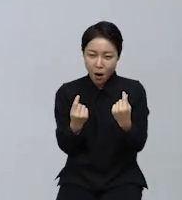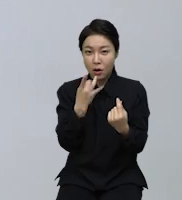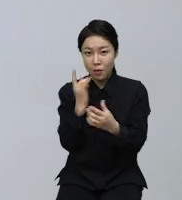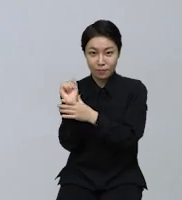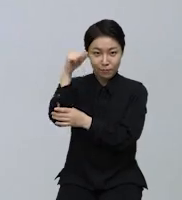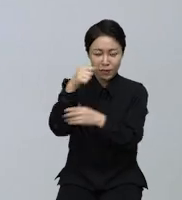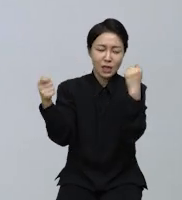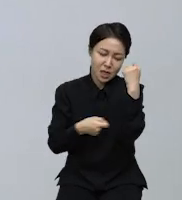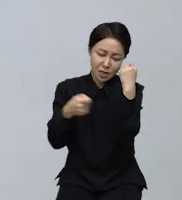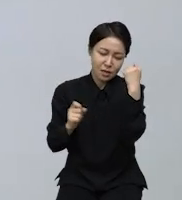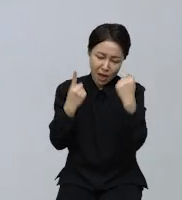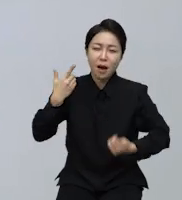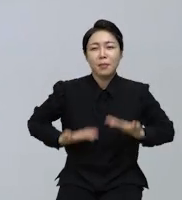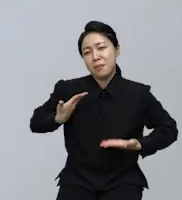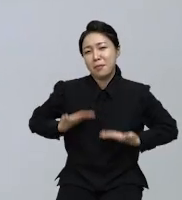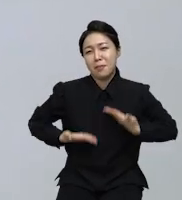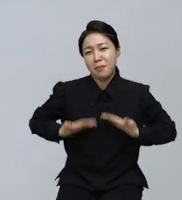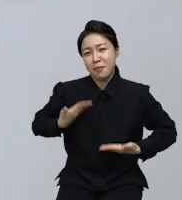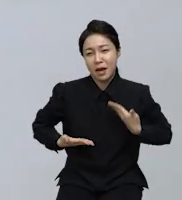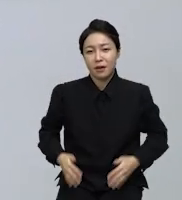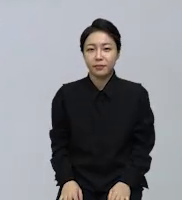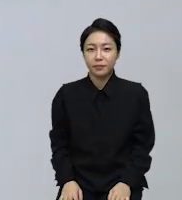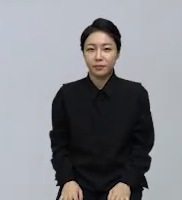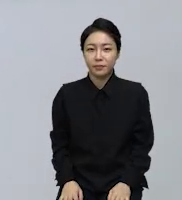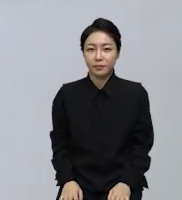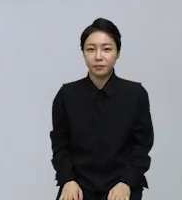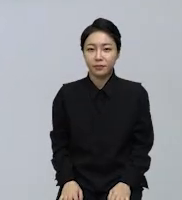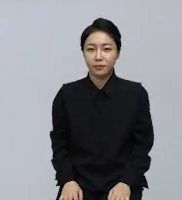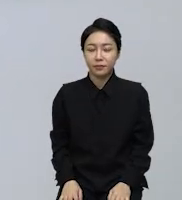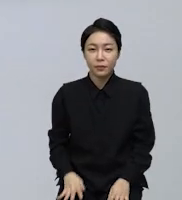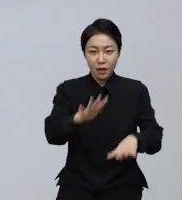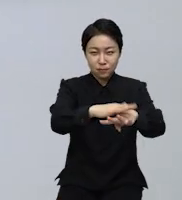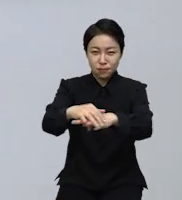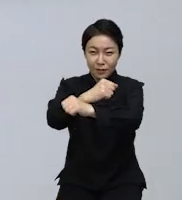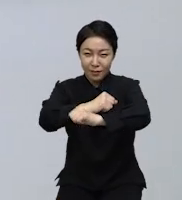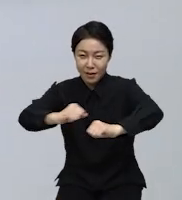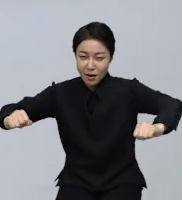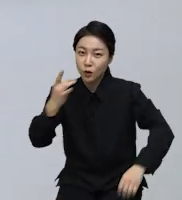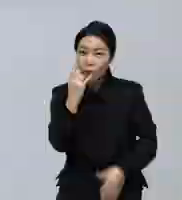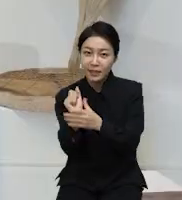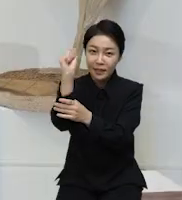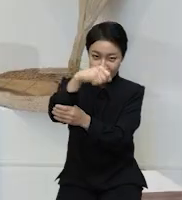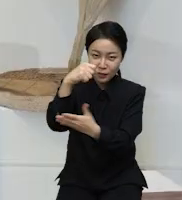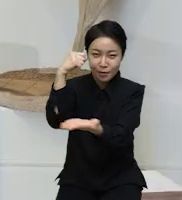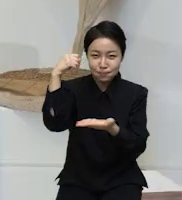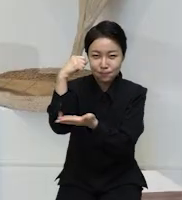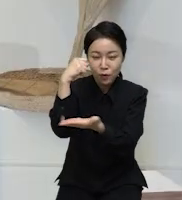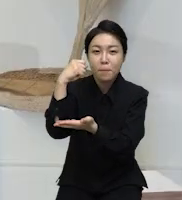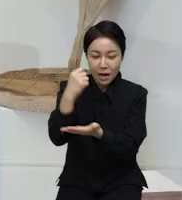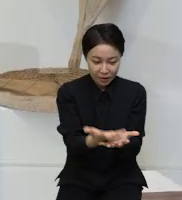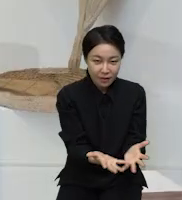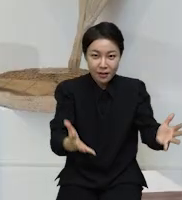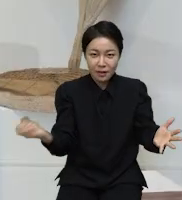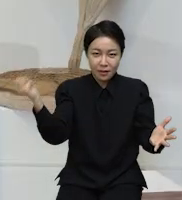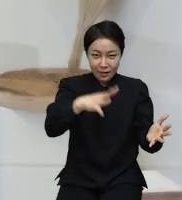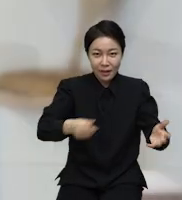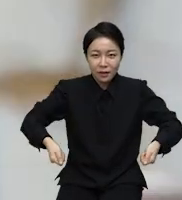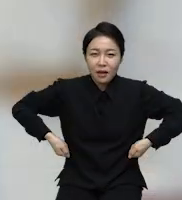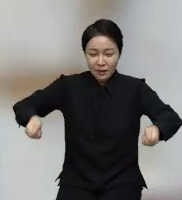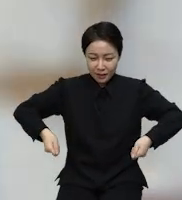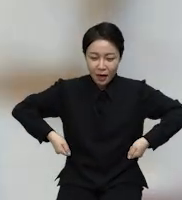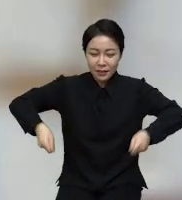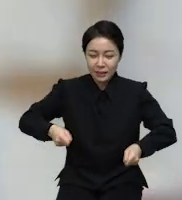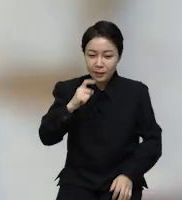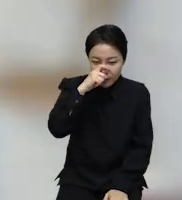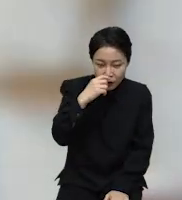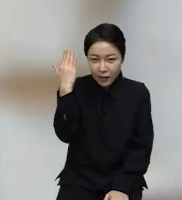속담처럼 본격적인 추수로 인해 바쁜 시간을 보냅니다. 황금빛으로 물든 들판에서 곡식을 수확하면